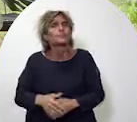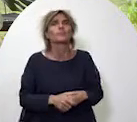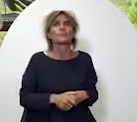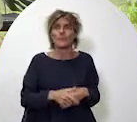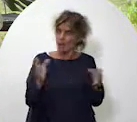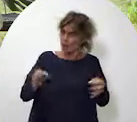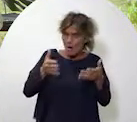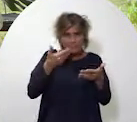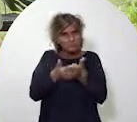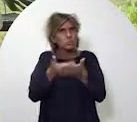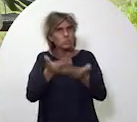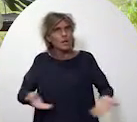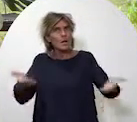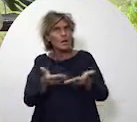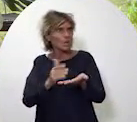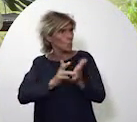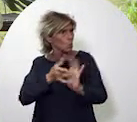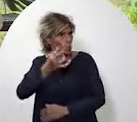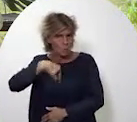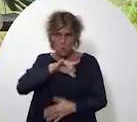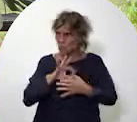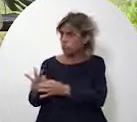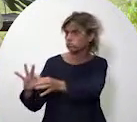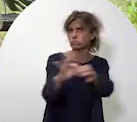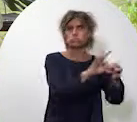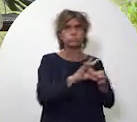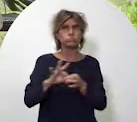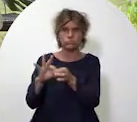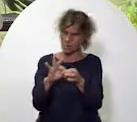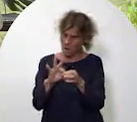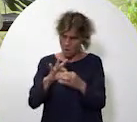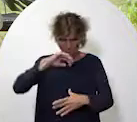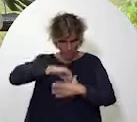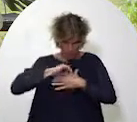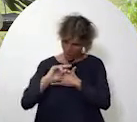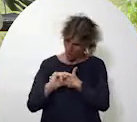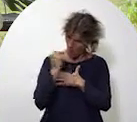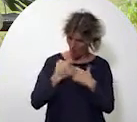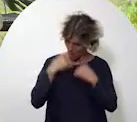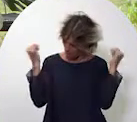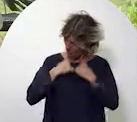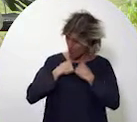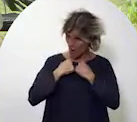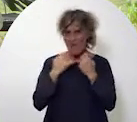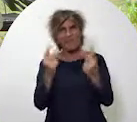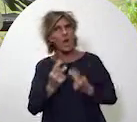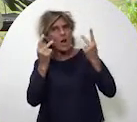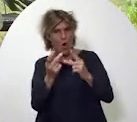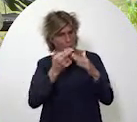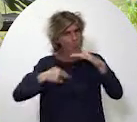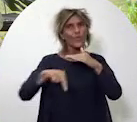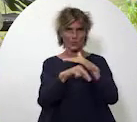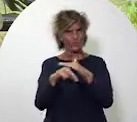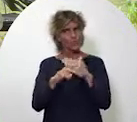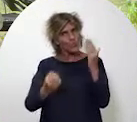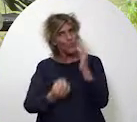ces temps-ci rude que nous devons trouver la force de puiser en nous mêmes les valeurs et les ressources pour de nouvelles